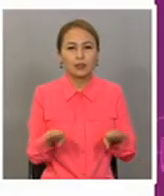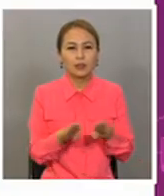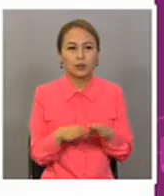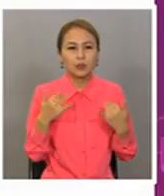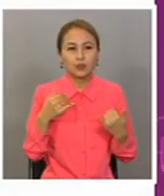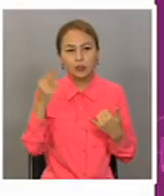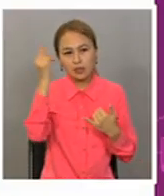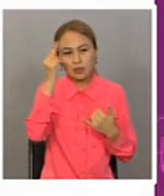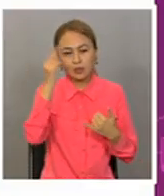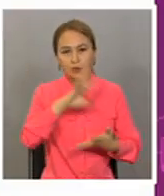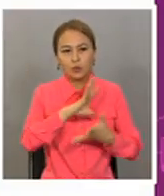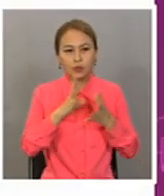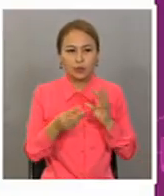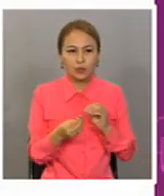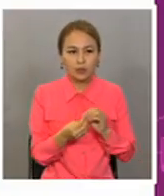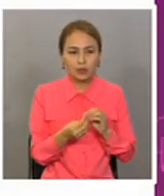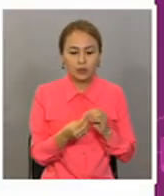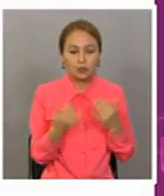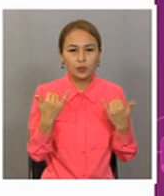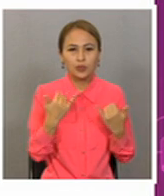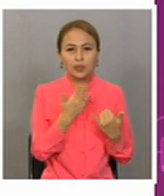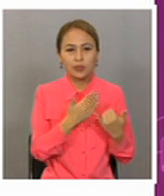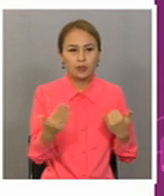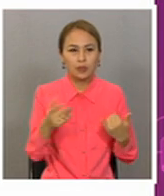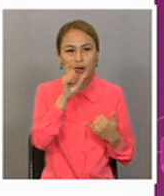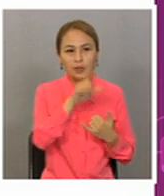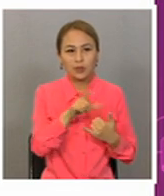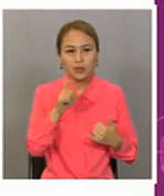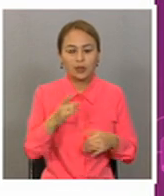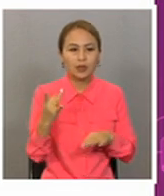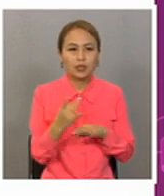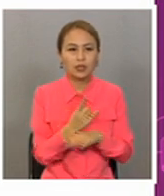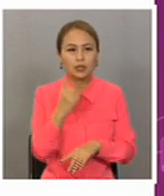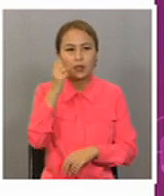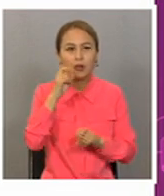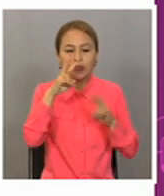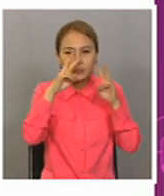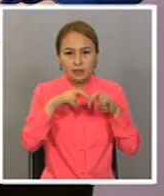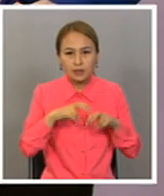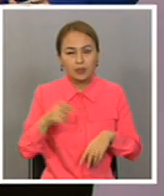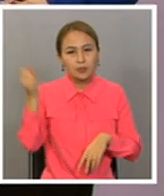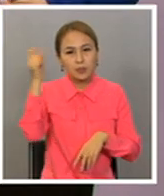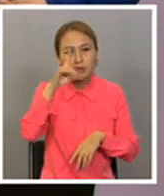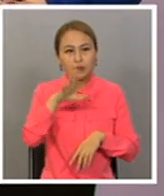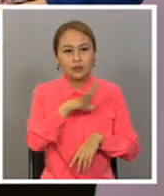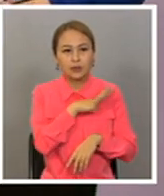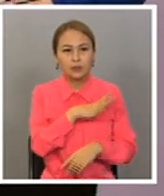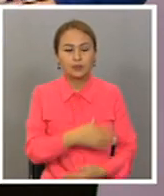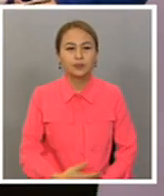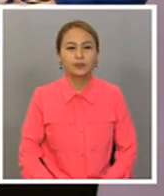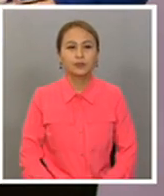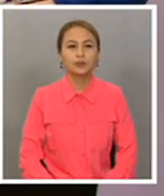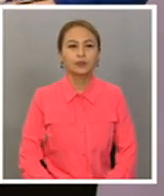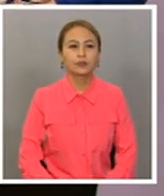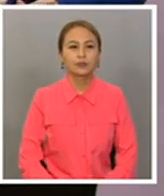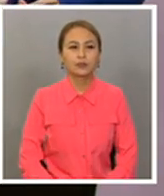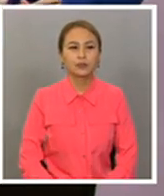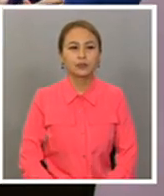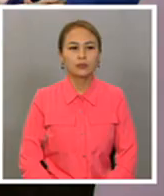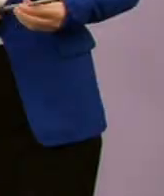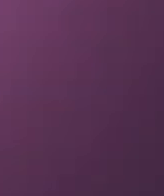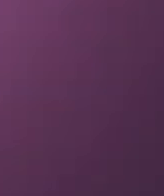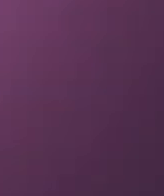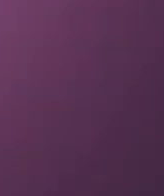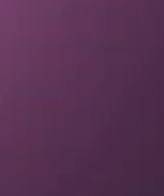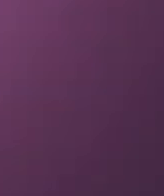сабағымызды қорытындылайық. Бүгін сендер адамдардың ғарышты қалай зерттегенін білдіңдер. Сабағымыз аяқталды. Сау болыңдар